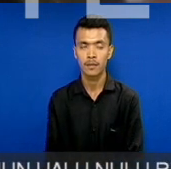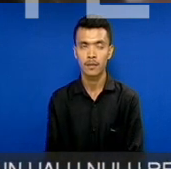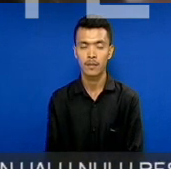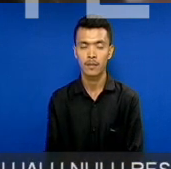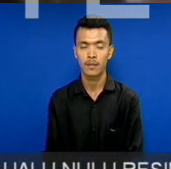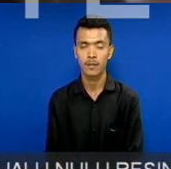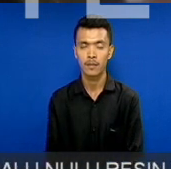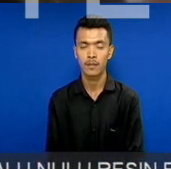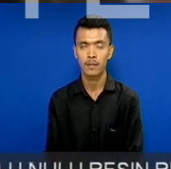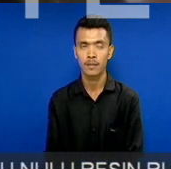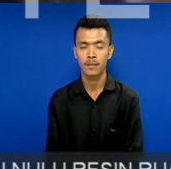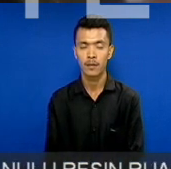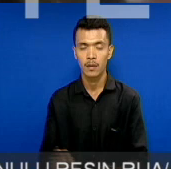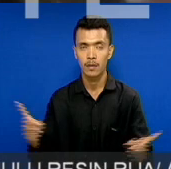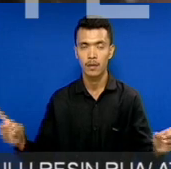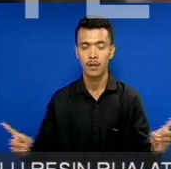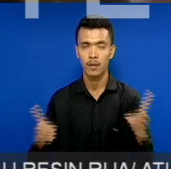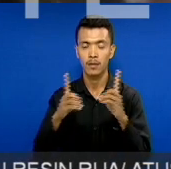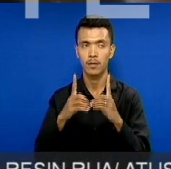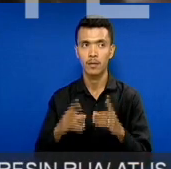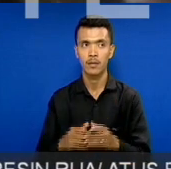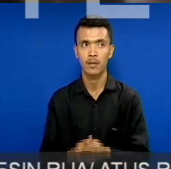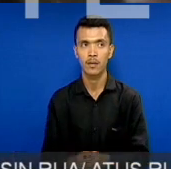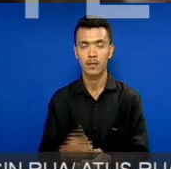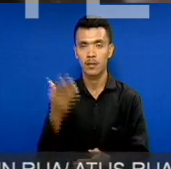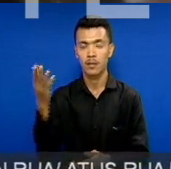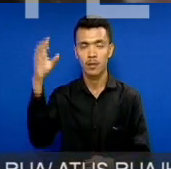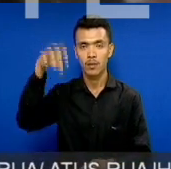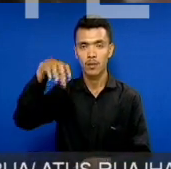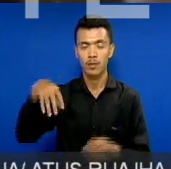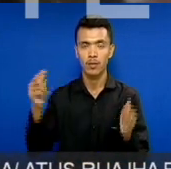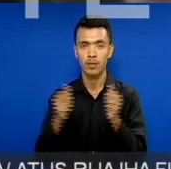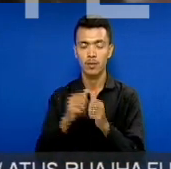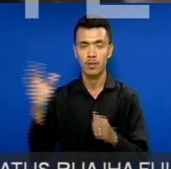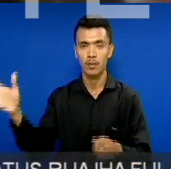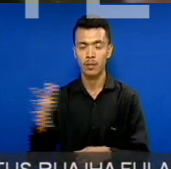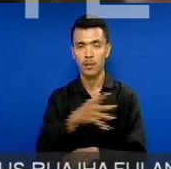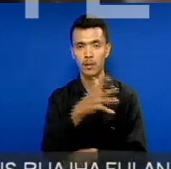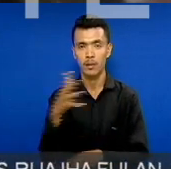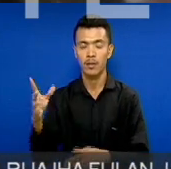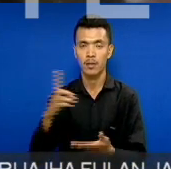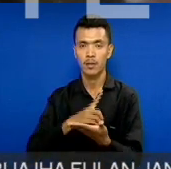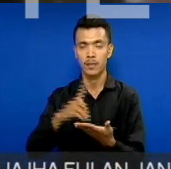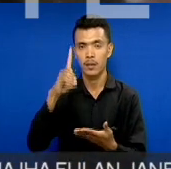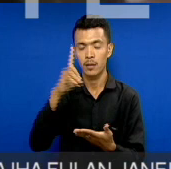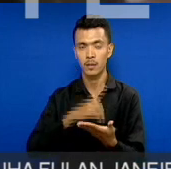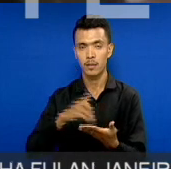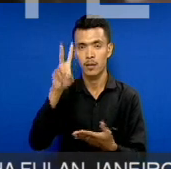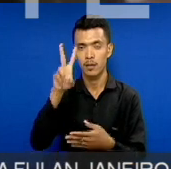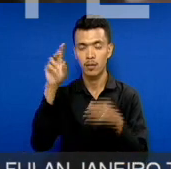faltan maka iha. Fun lah sa kontese klamin dari udan huan maka sa kontese. Se semana ida semana rua bebe la tawa na